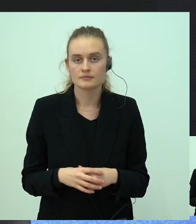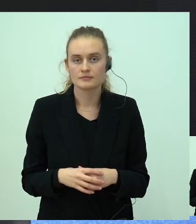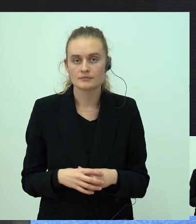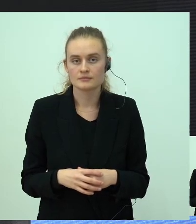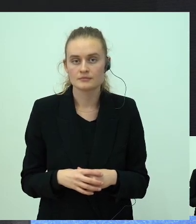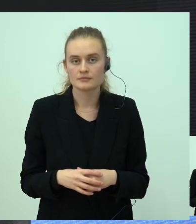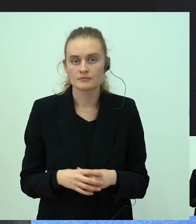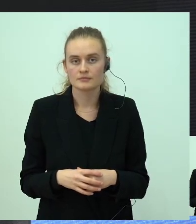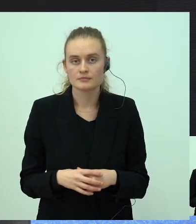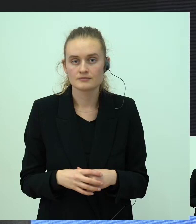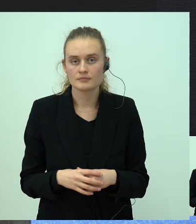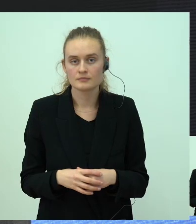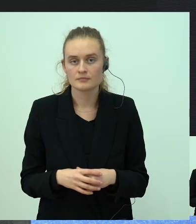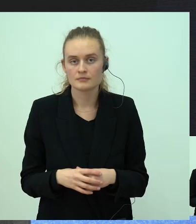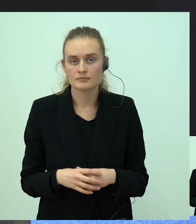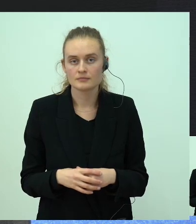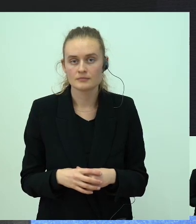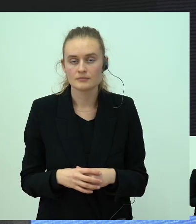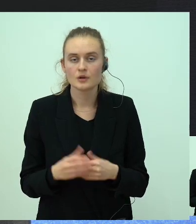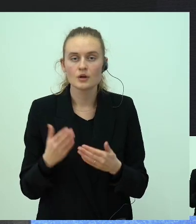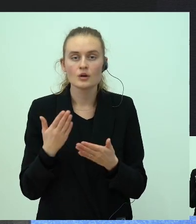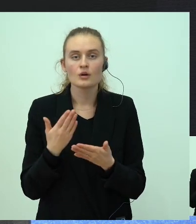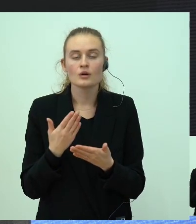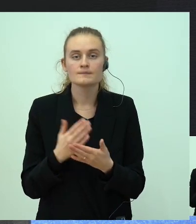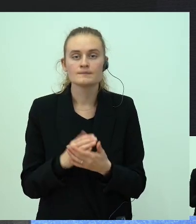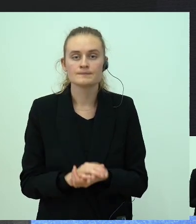Kodėl turėtų vykti kažkokie